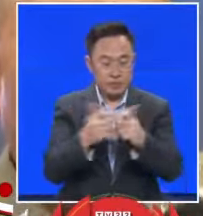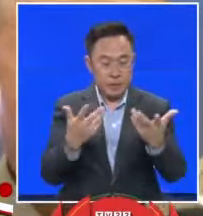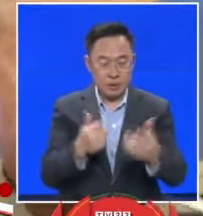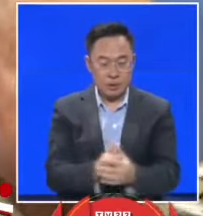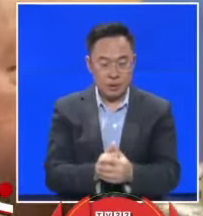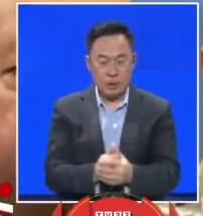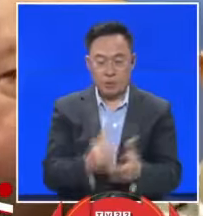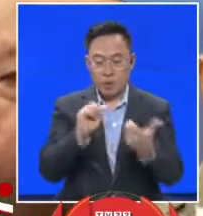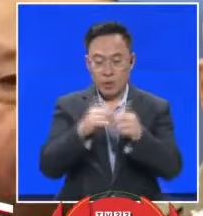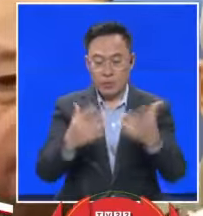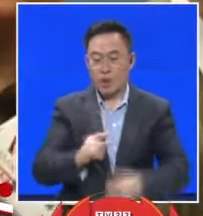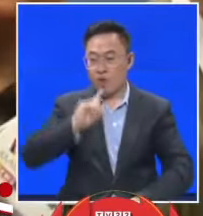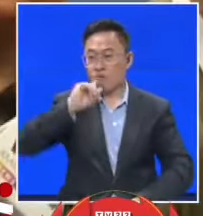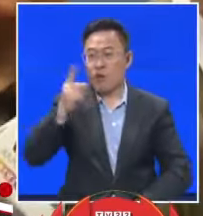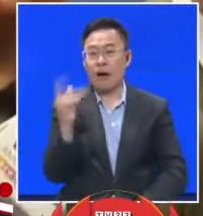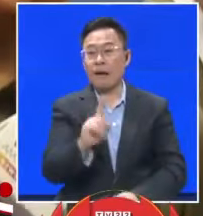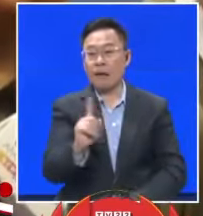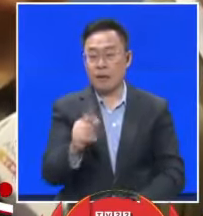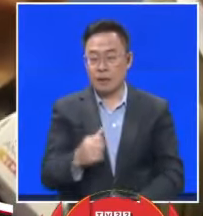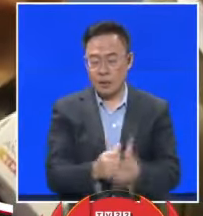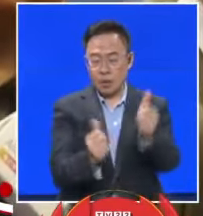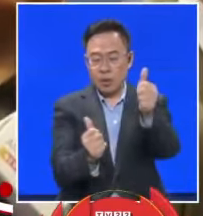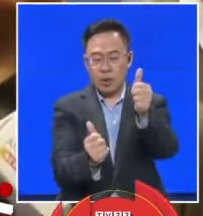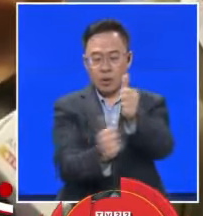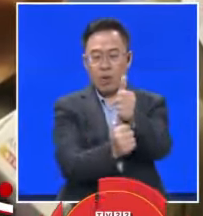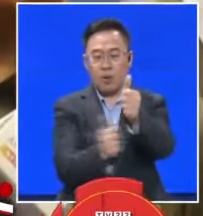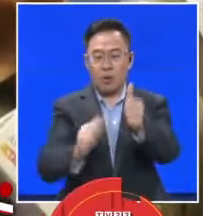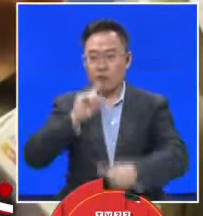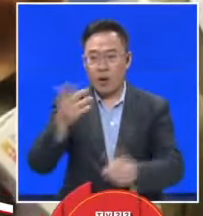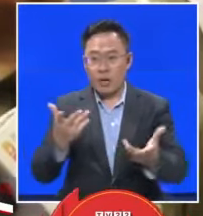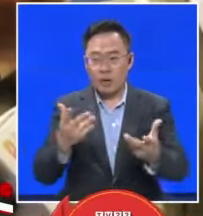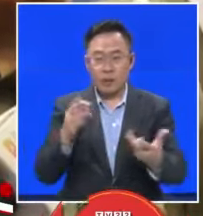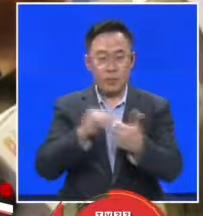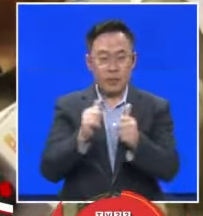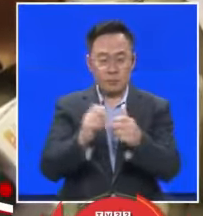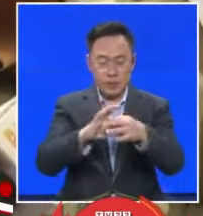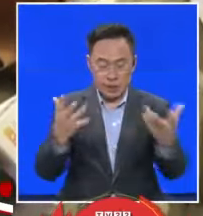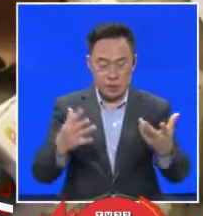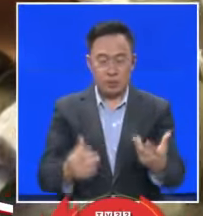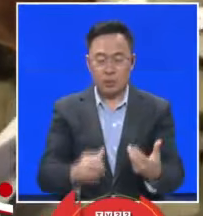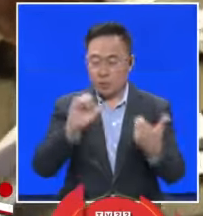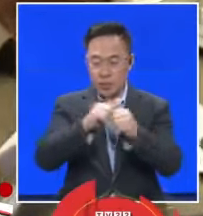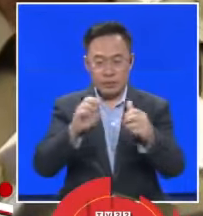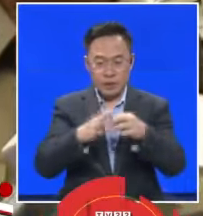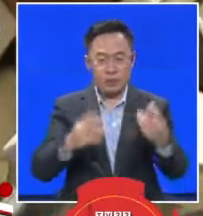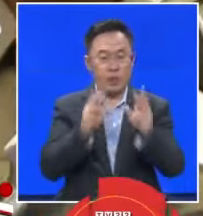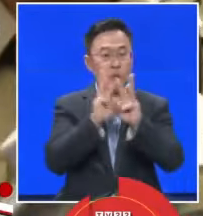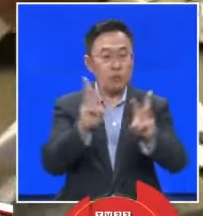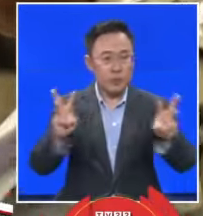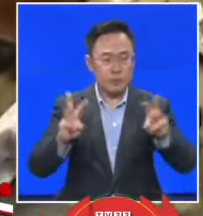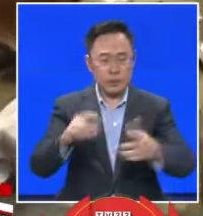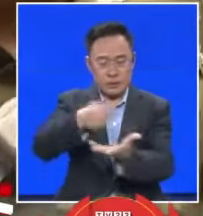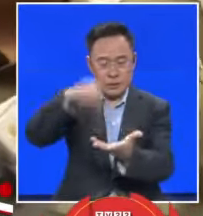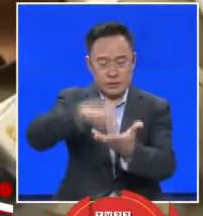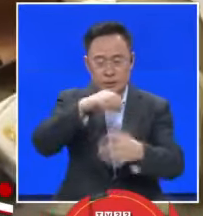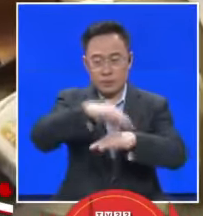ายังไม่เห็นร่างคำฟ้องว่าฟ้องเกี่ยวกับเรื่องอะไรแต่จากการคุยกับบิ๊กโจ๊กการฟ้องนี้ไม่ได้เกี่ยวกับเรื่องคดีเว็บพนันหรือการยกย้ายพลตรีน้